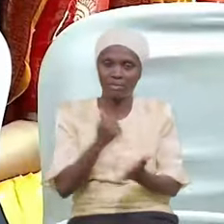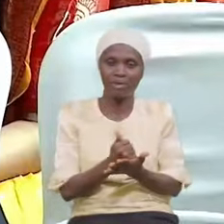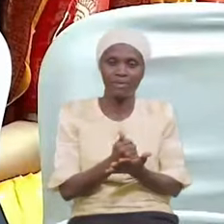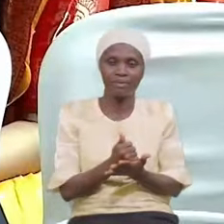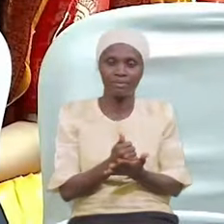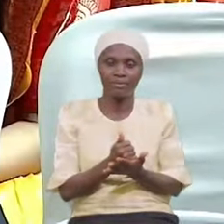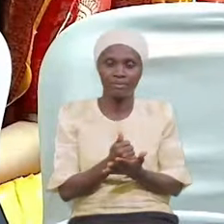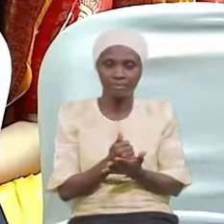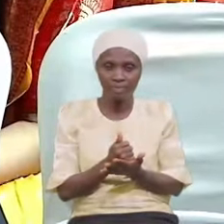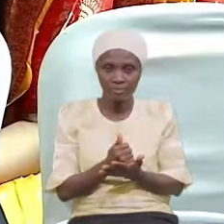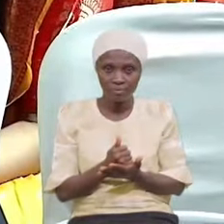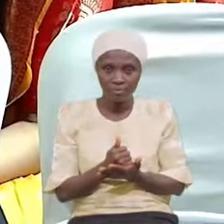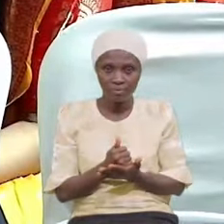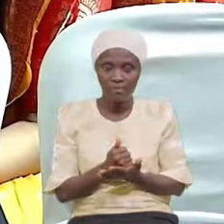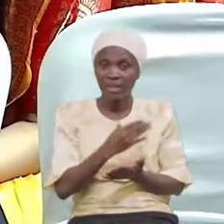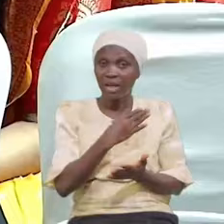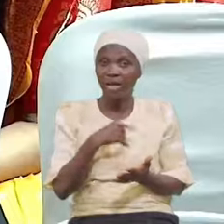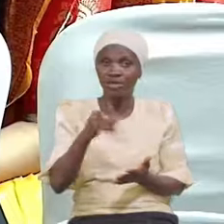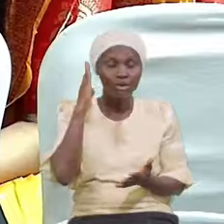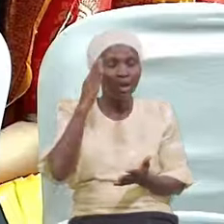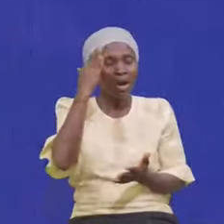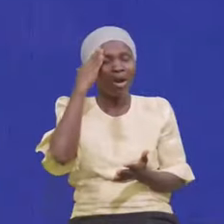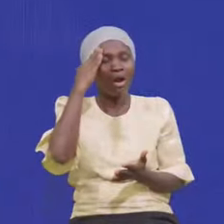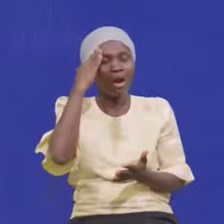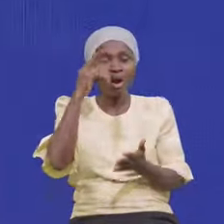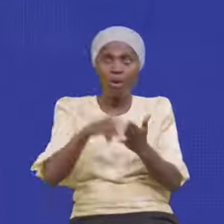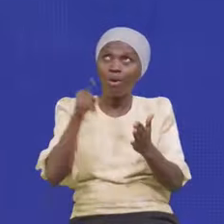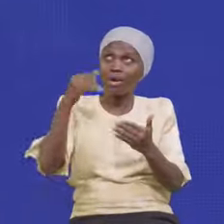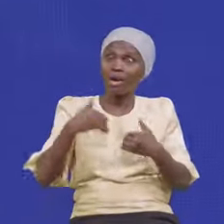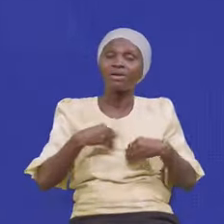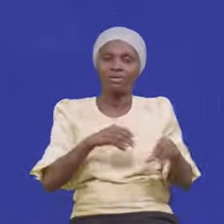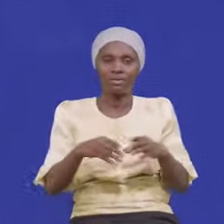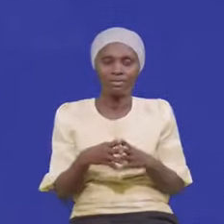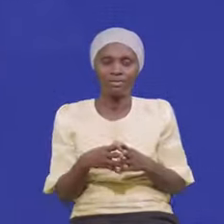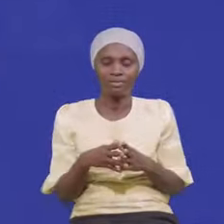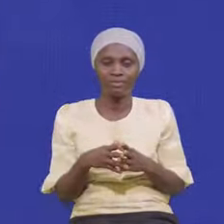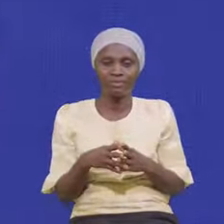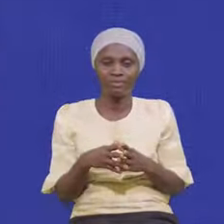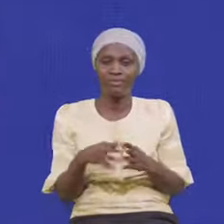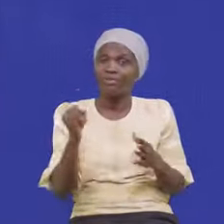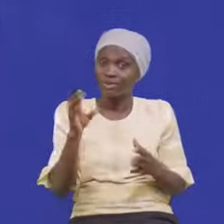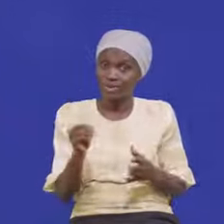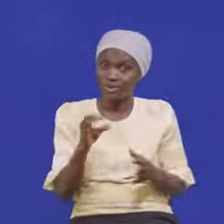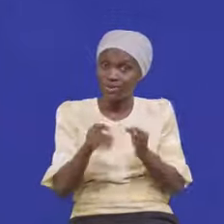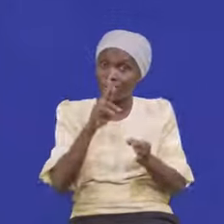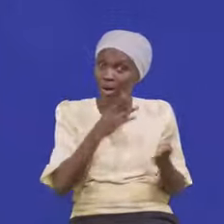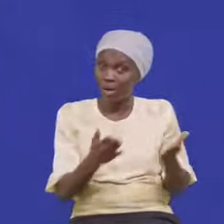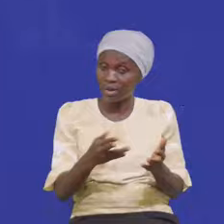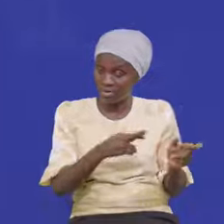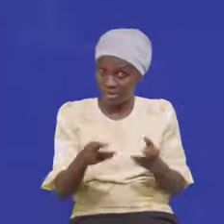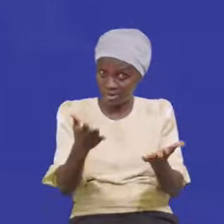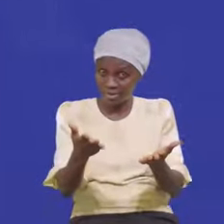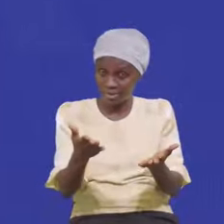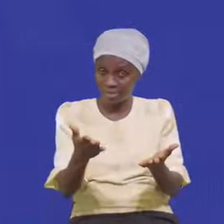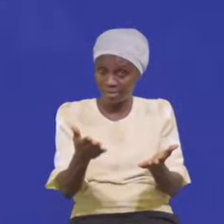రోగం మాయమైపోతుంది. And you realize what he has done. ఆయన చేసిన దాన్ని మీరు గుర్తెరుగుతారు. So if you have any sickness you want us to